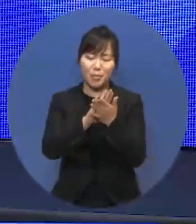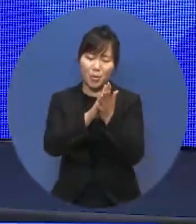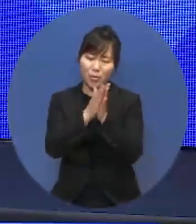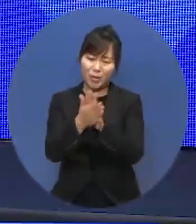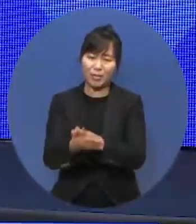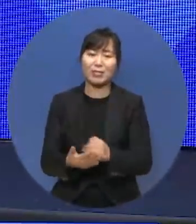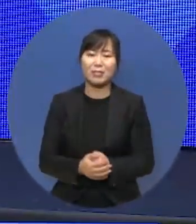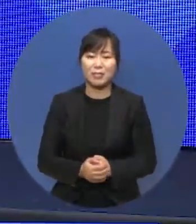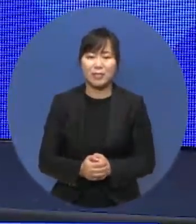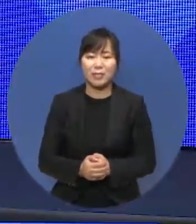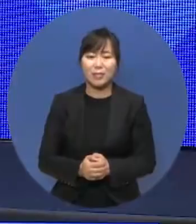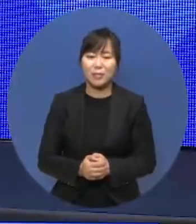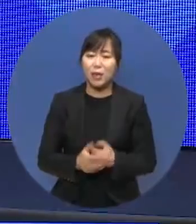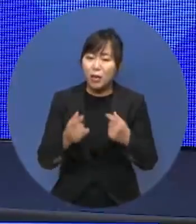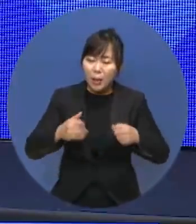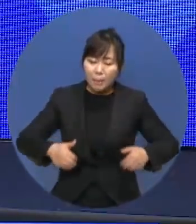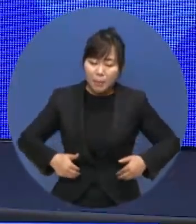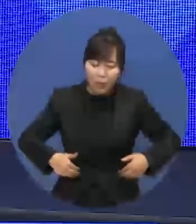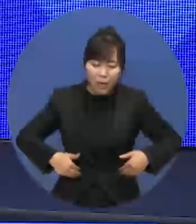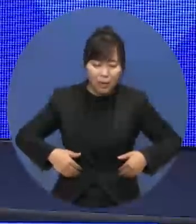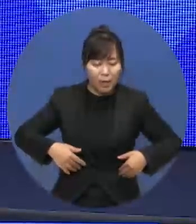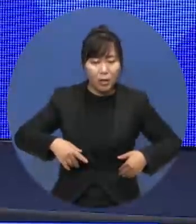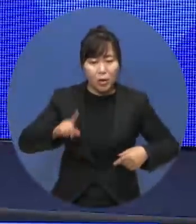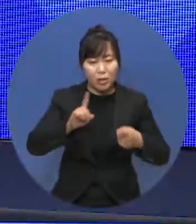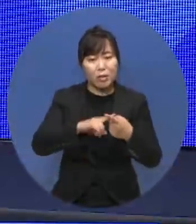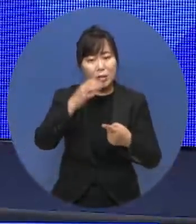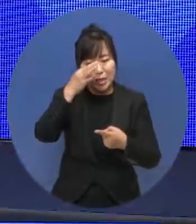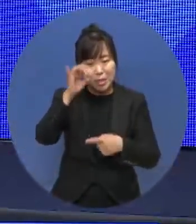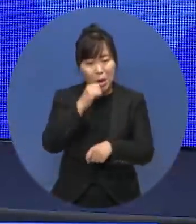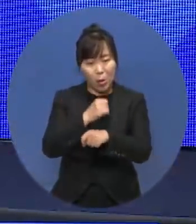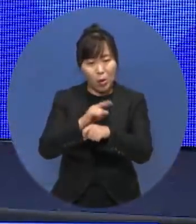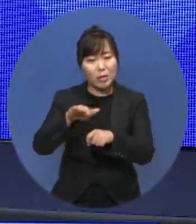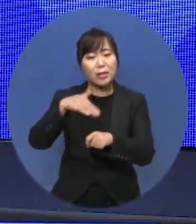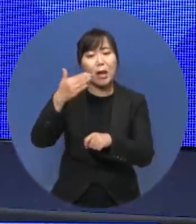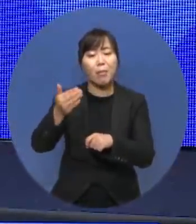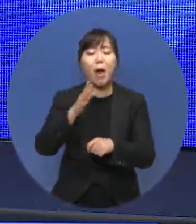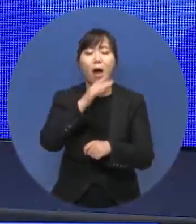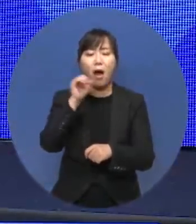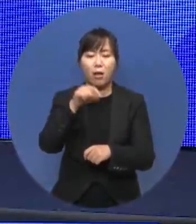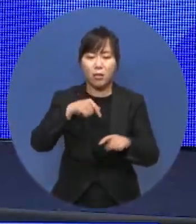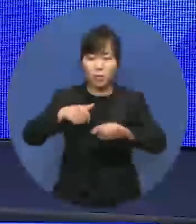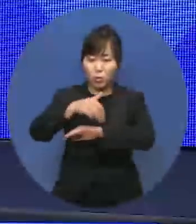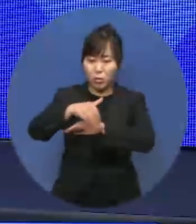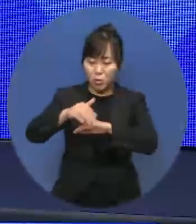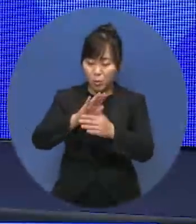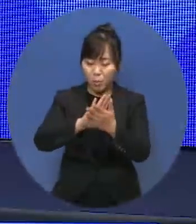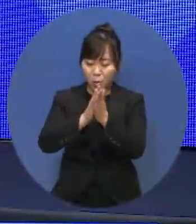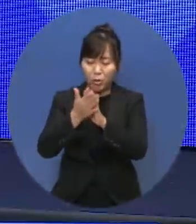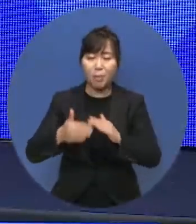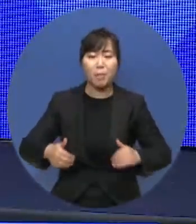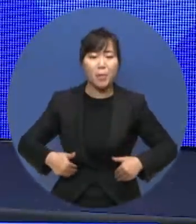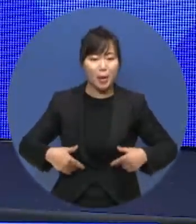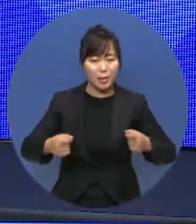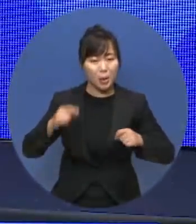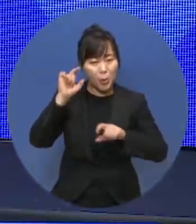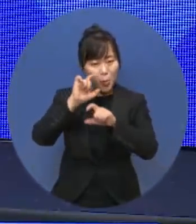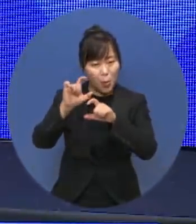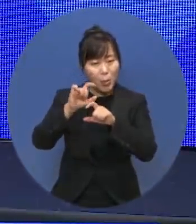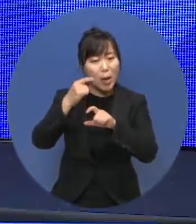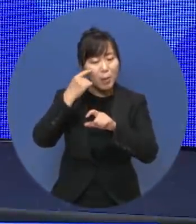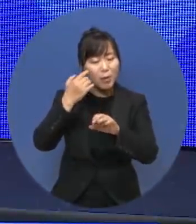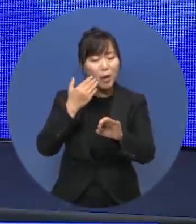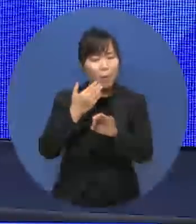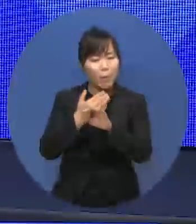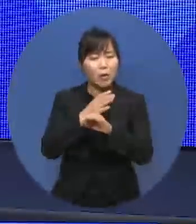같습니다. 이런 것들이 필요하다는 걸 인정하시고 그 다음에 이걸 정책적으로 변화시켜야겠다라는 이제 고민을 좀